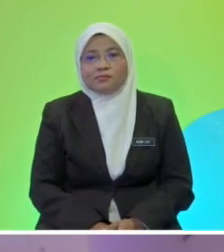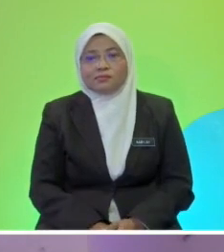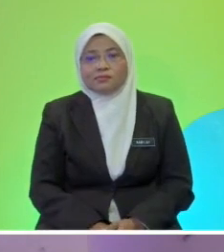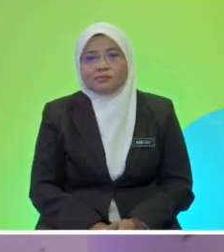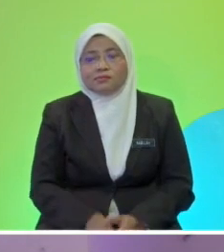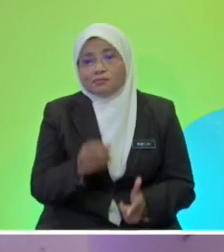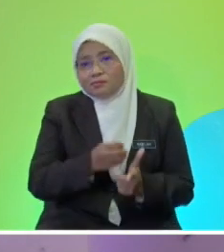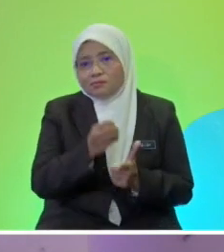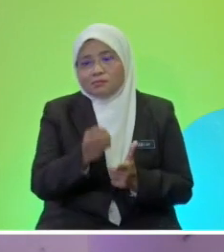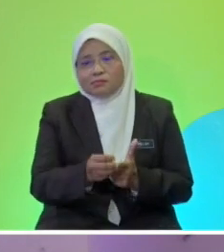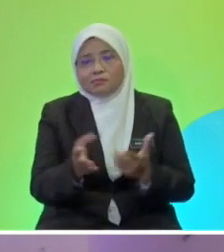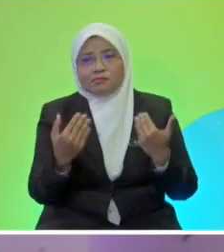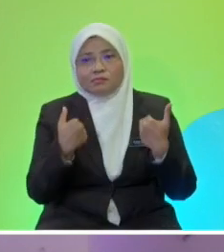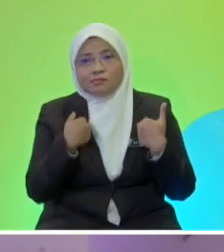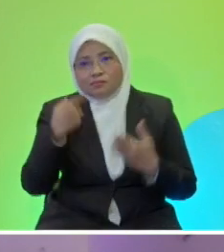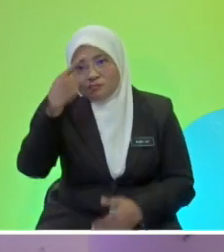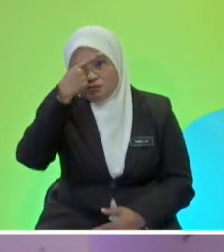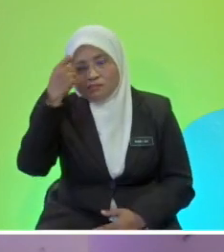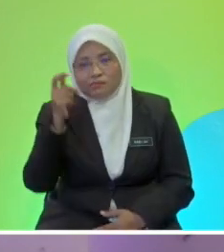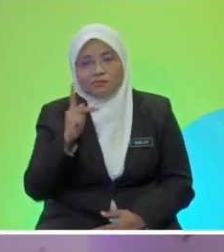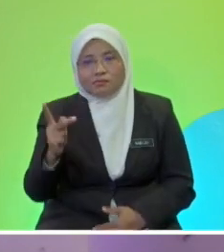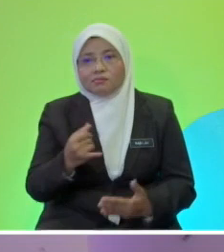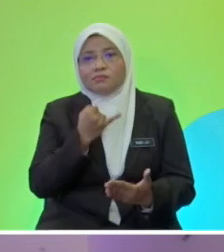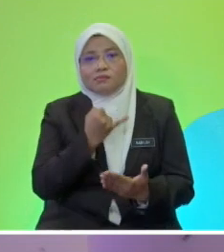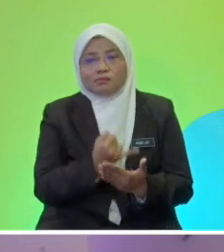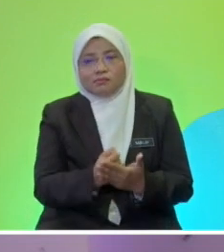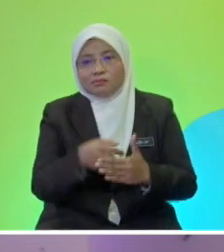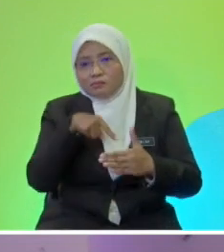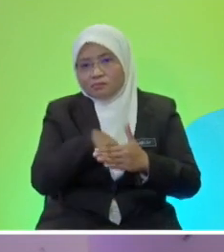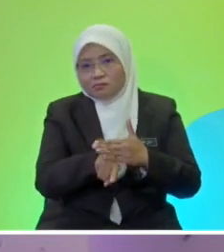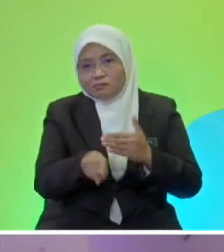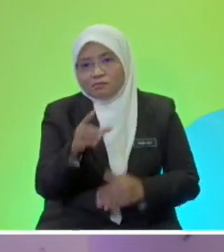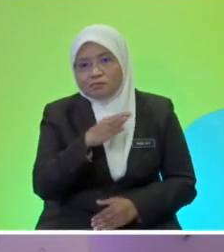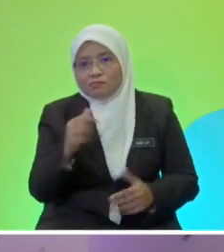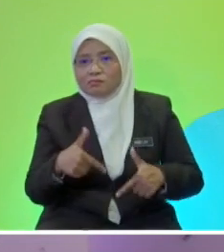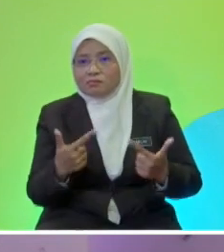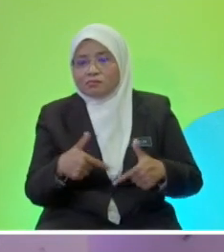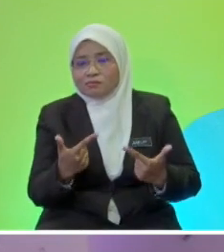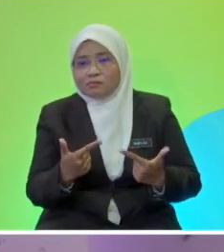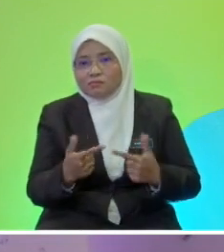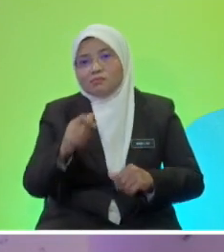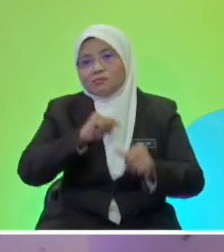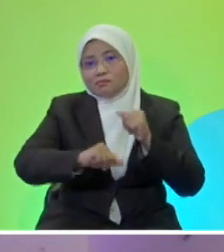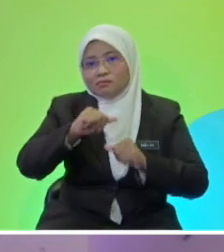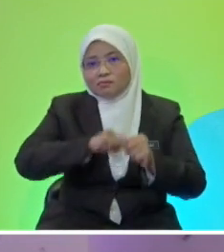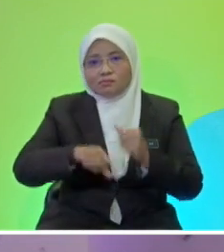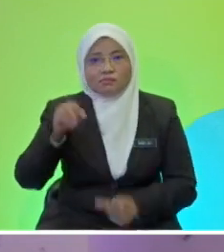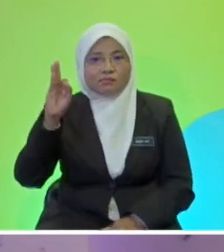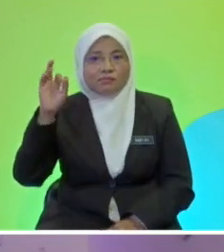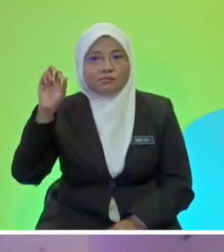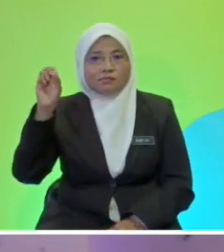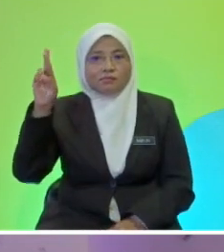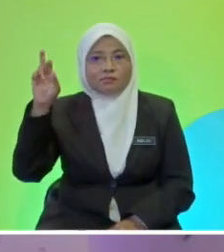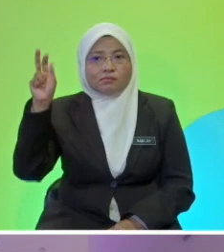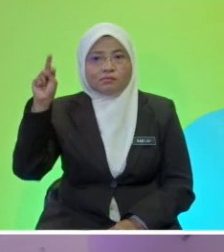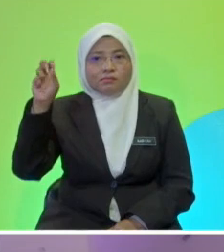ataupun ada yang menyebabkan jinayah pembunuhan atau sebagainya sains forensi ini adalah bertujuan untuk memberikan